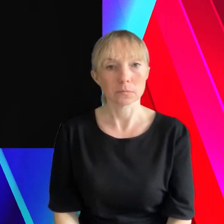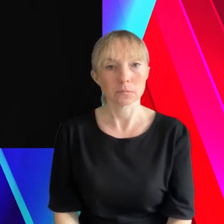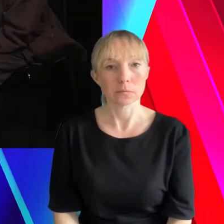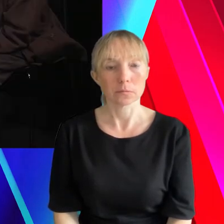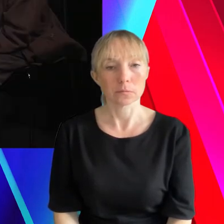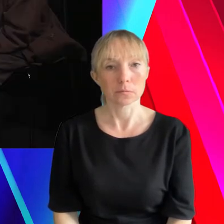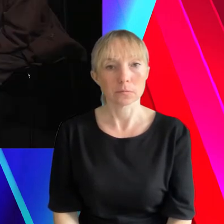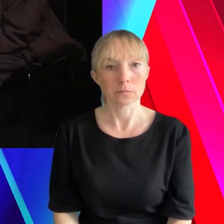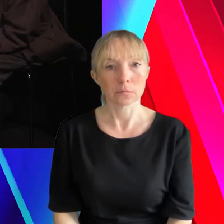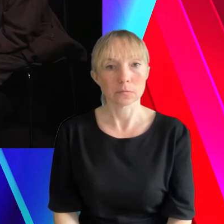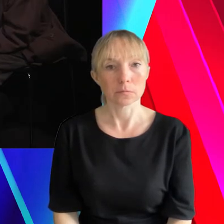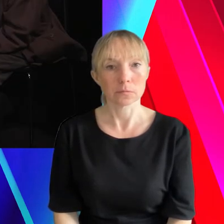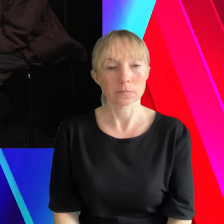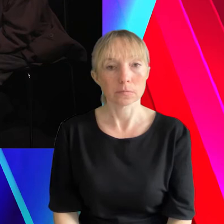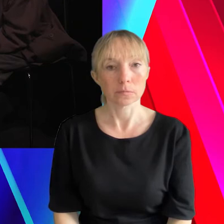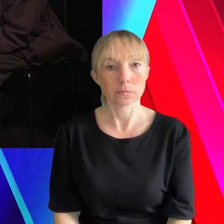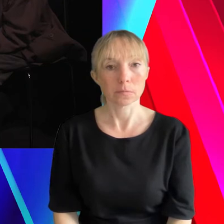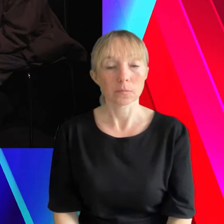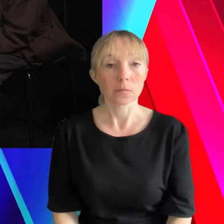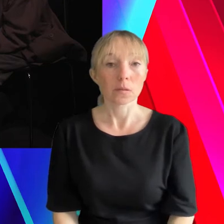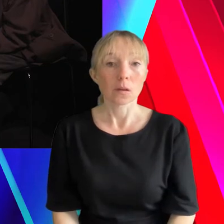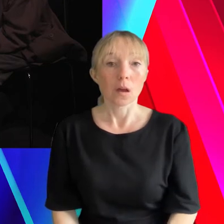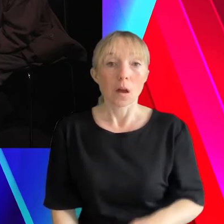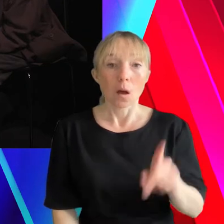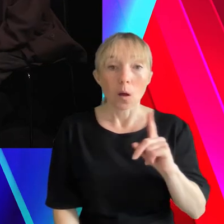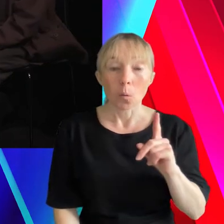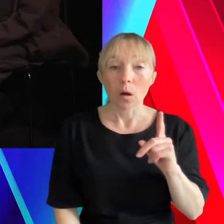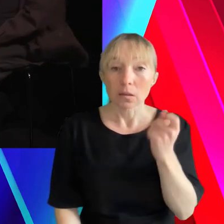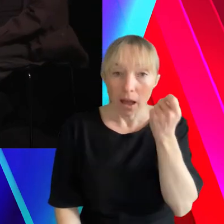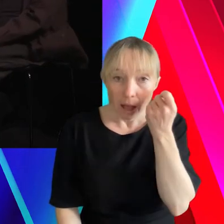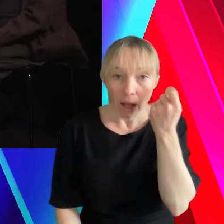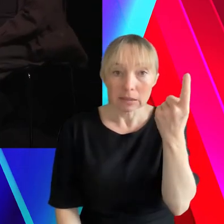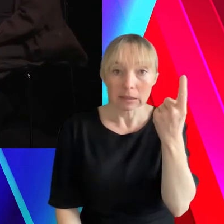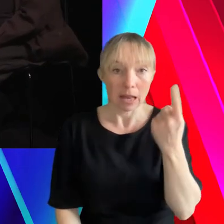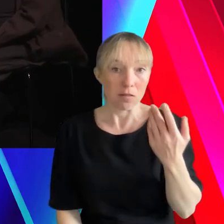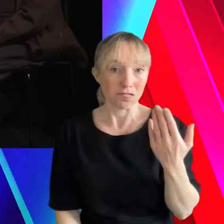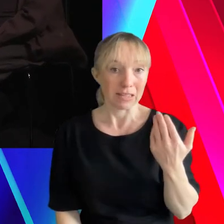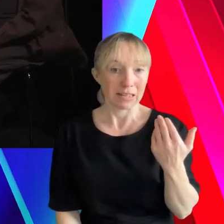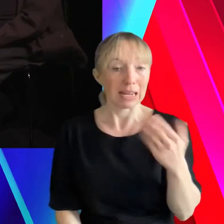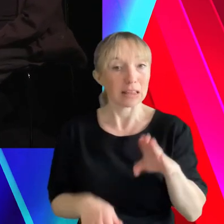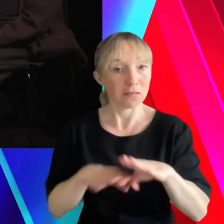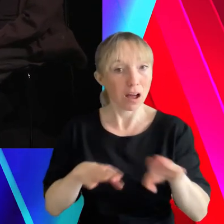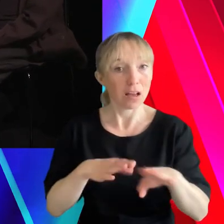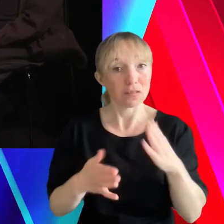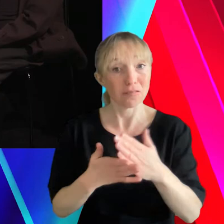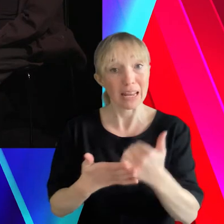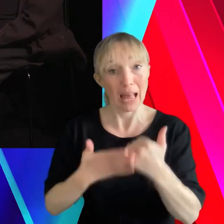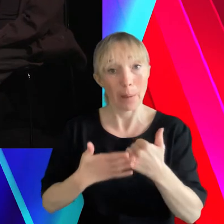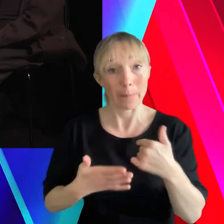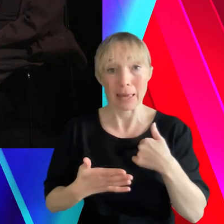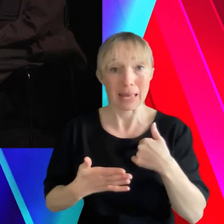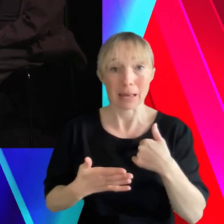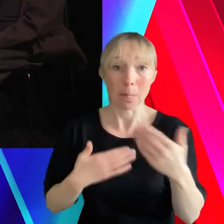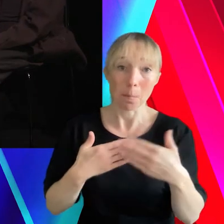کمک میکنه. What I've understood recently is that rehearsals help me more than they help my actors. What